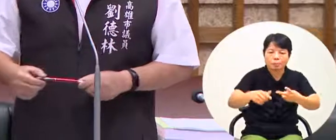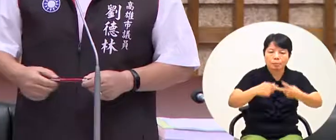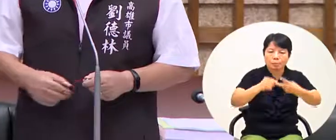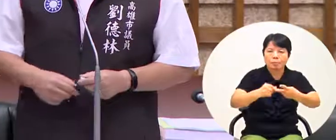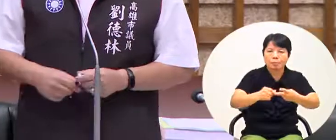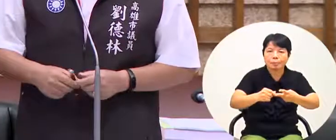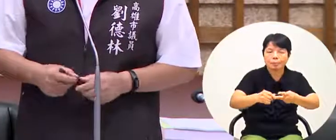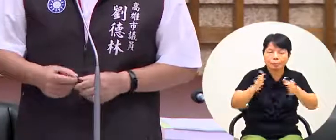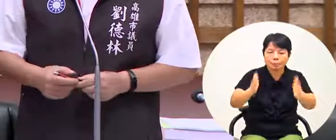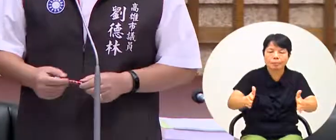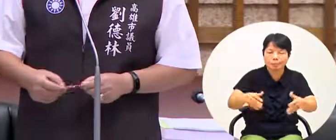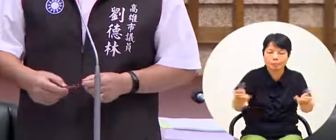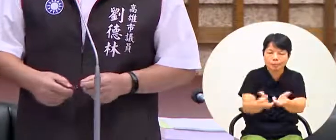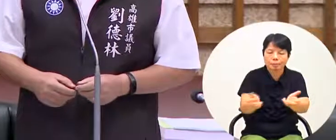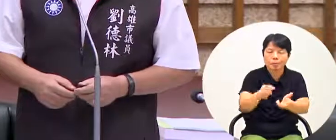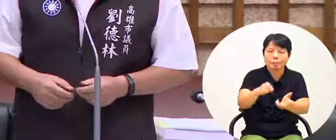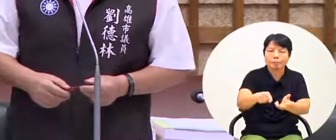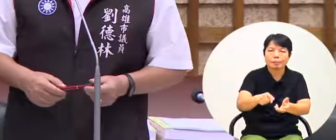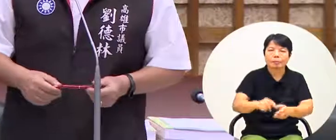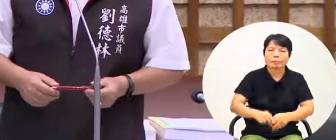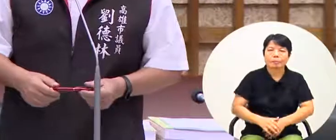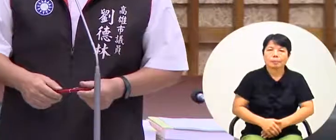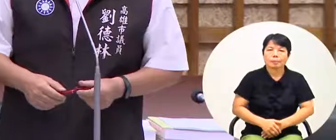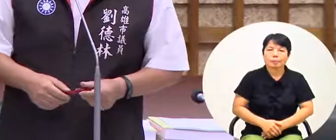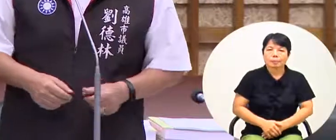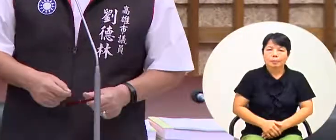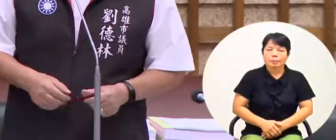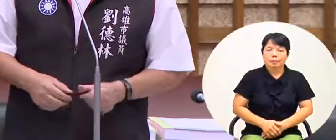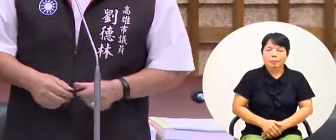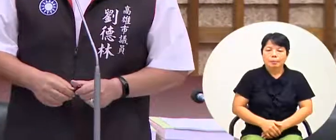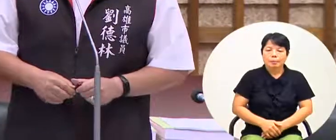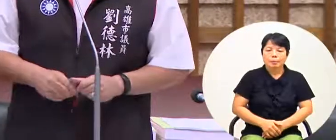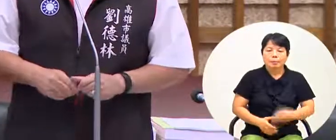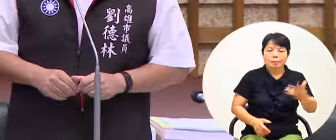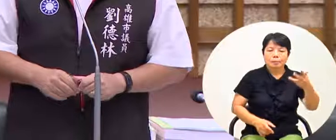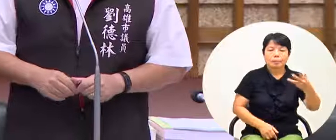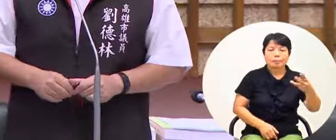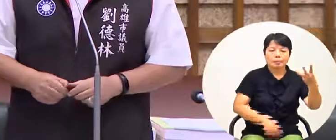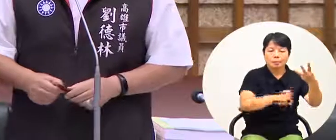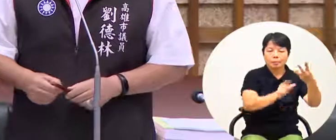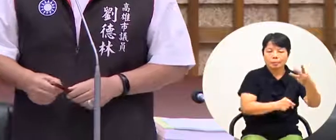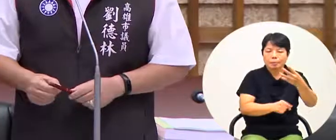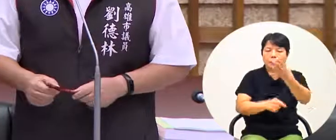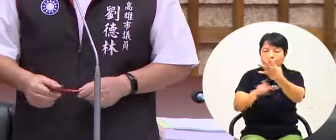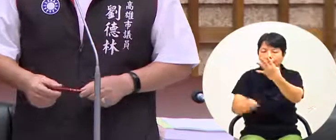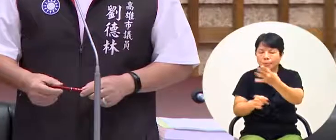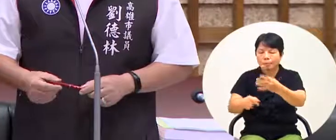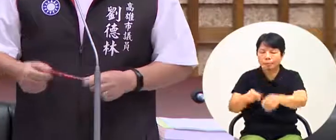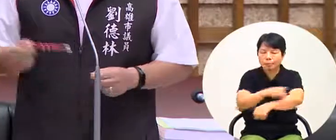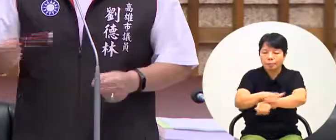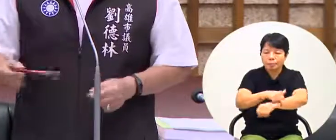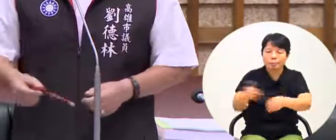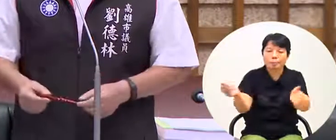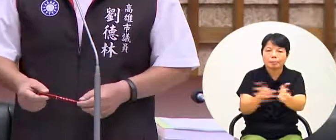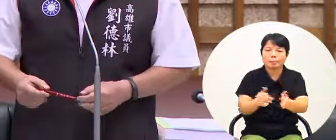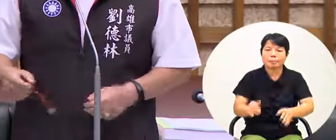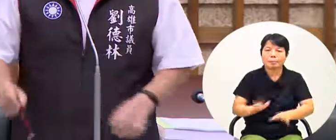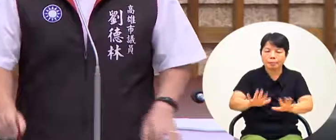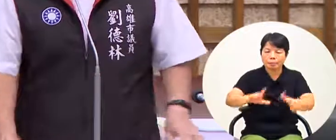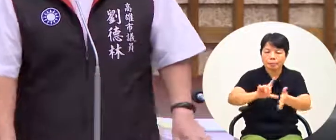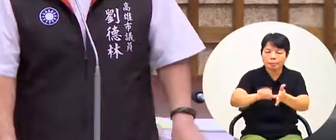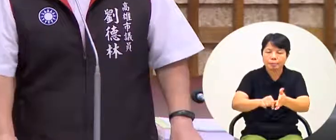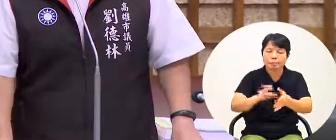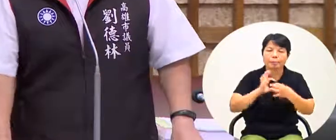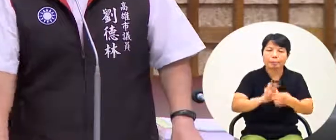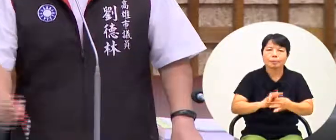讲，我们在三四月份已然设计完，那也希望说因为时间的关系，那我们在明年，我在